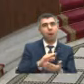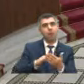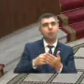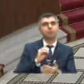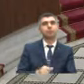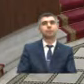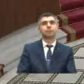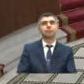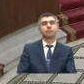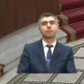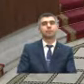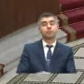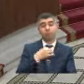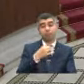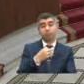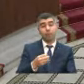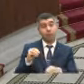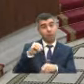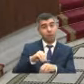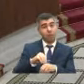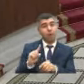الحالية. وأريد أن أؤكد منذ البداية